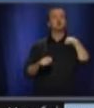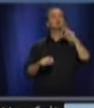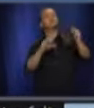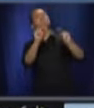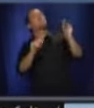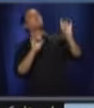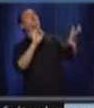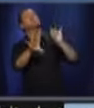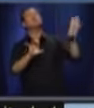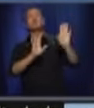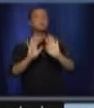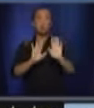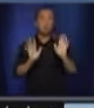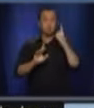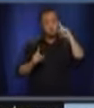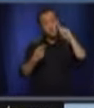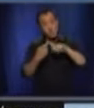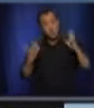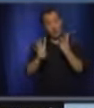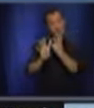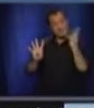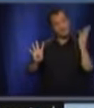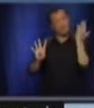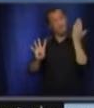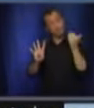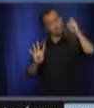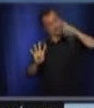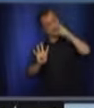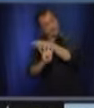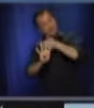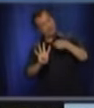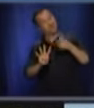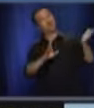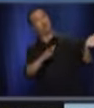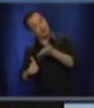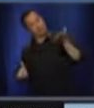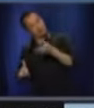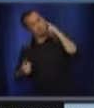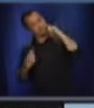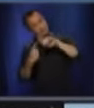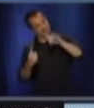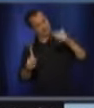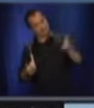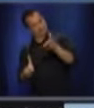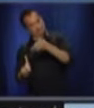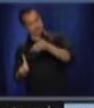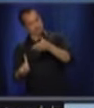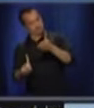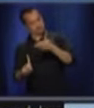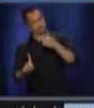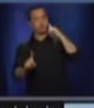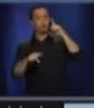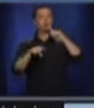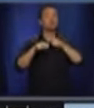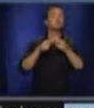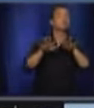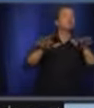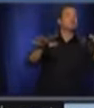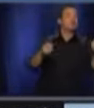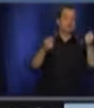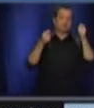les bonnes personnes pour qu'on puisse s'attaquer rapidement à joindre ce que Dr. Arruda